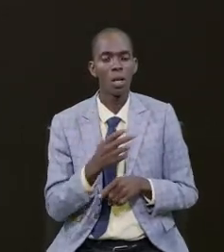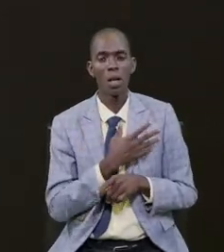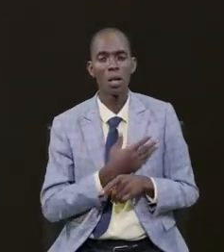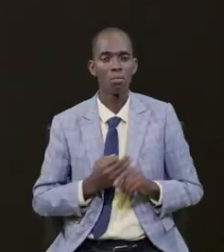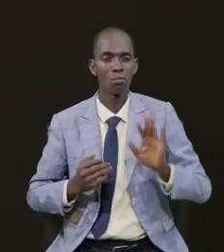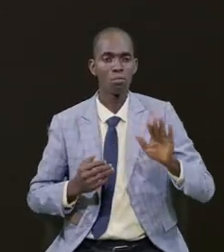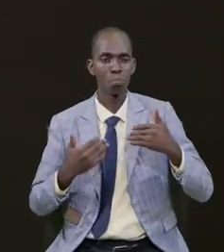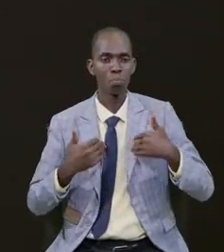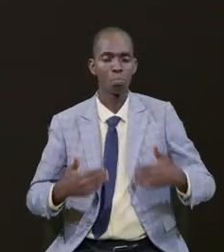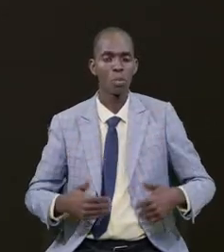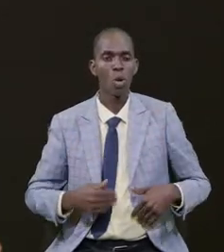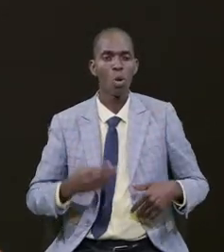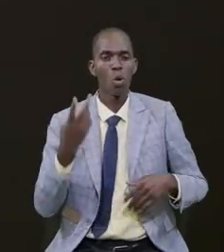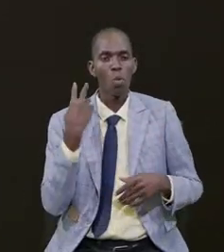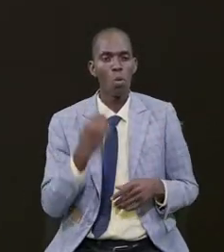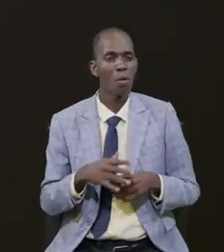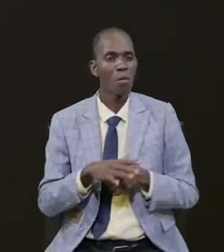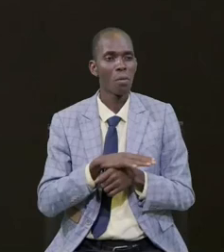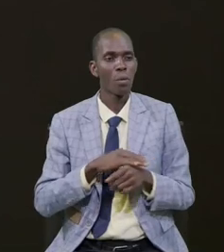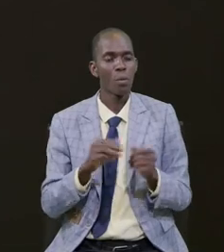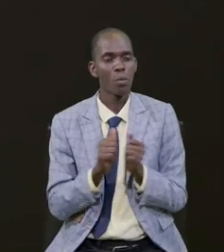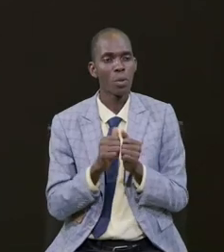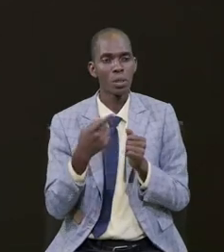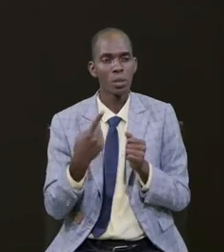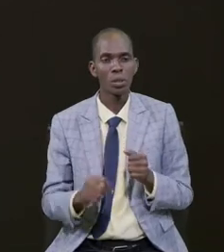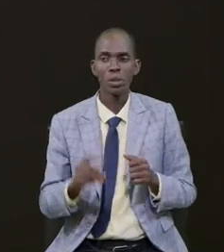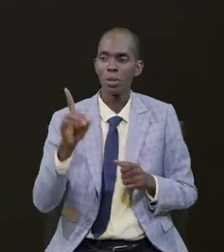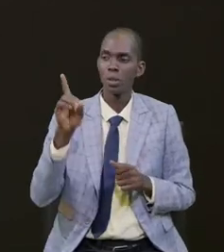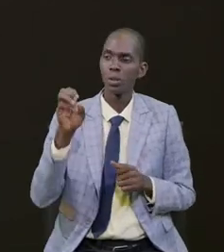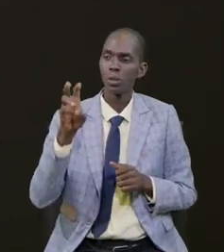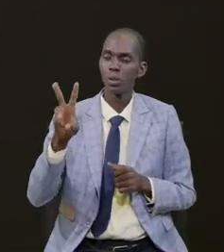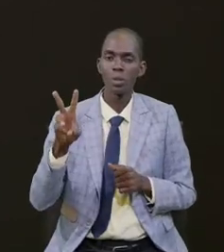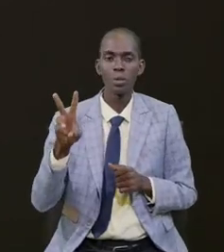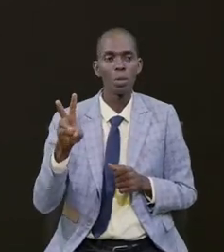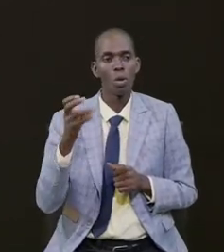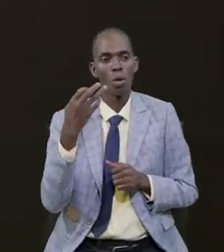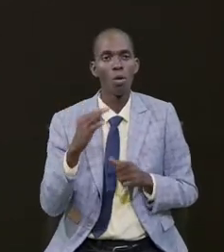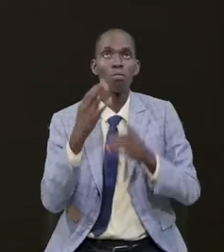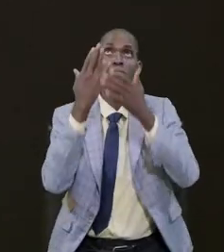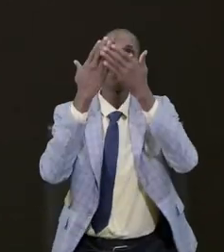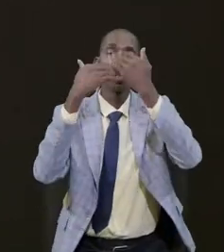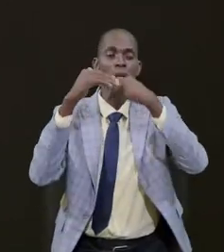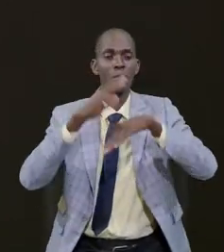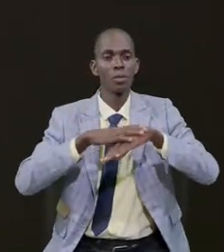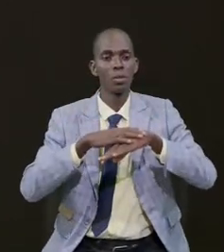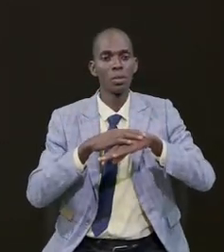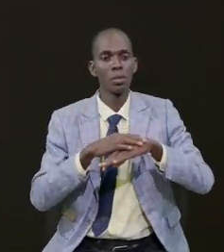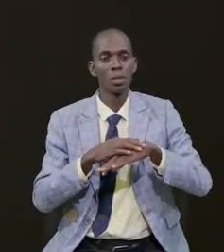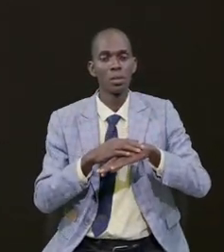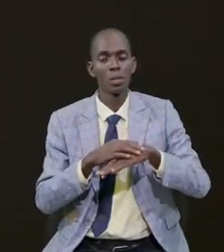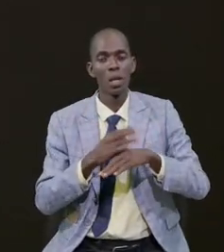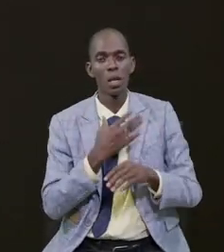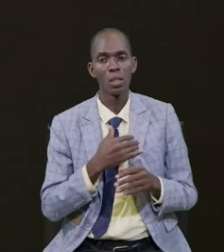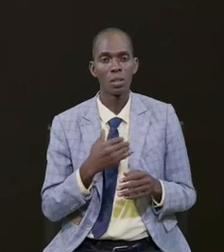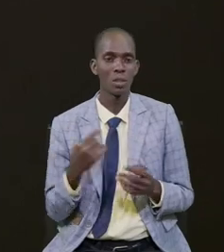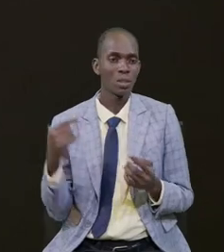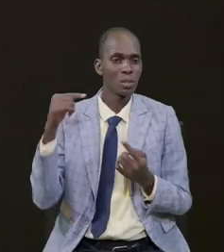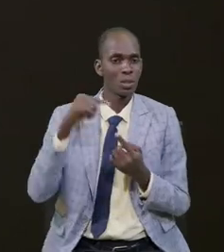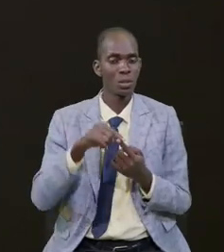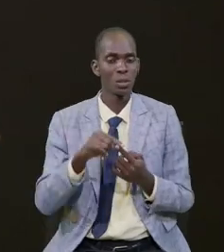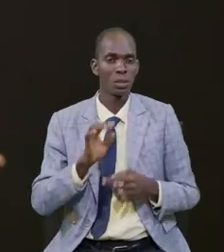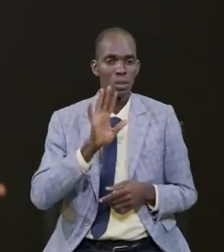Son corps fut trempé de la rosée du ciel jusqu'à ce